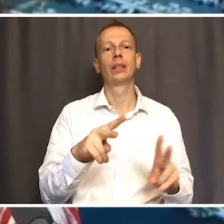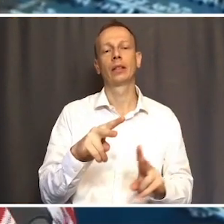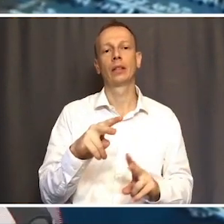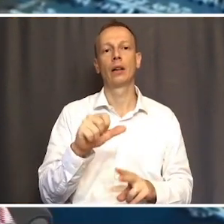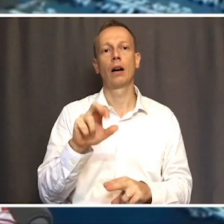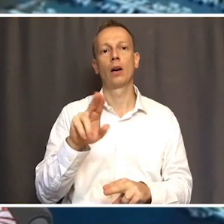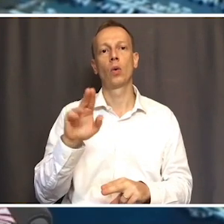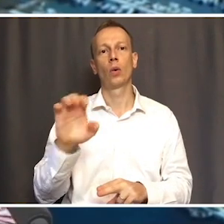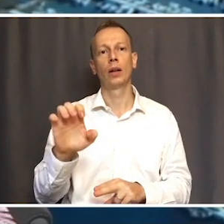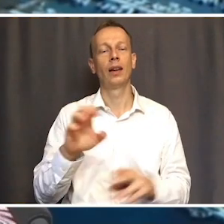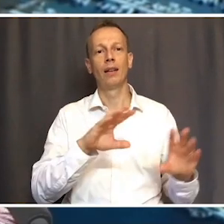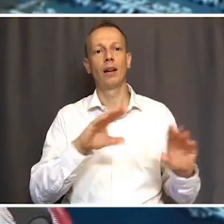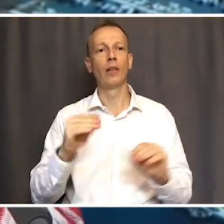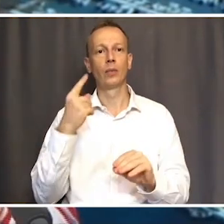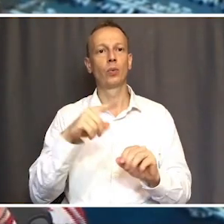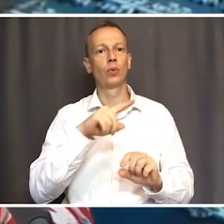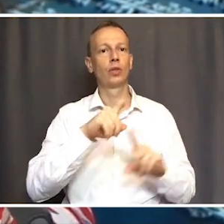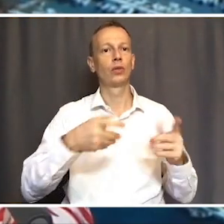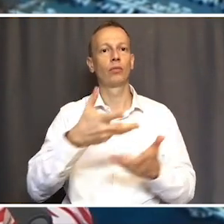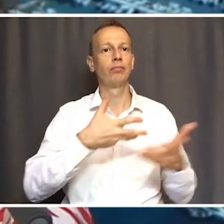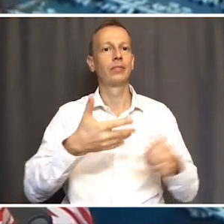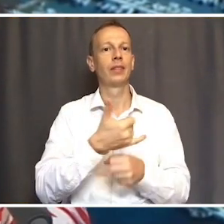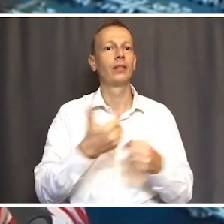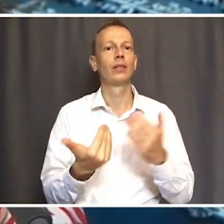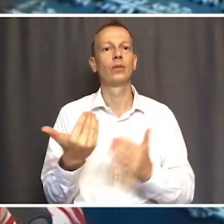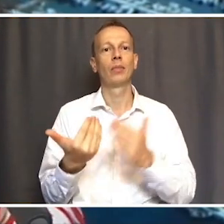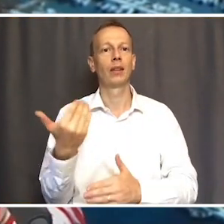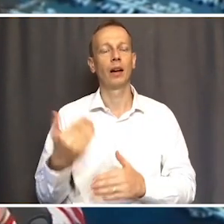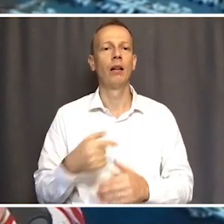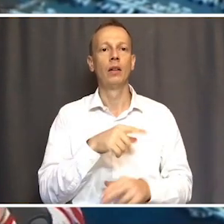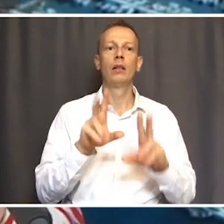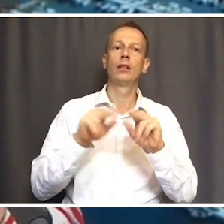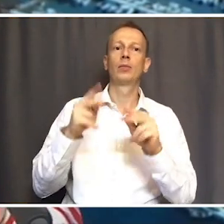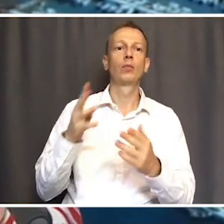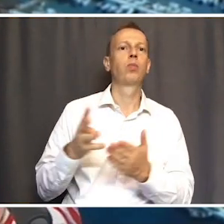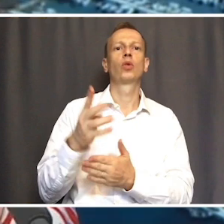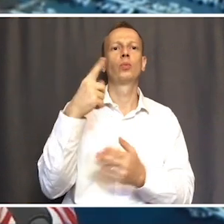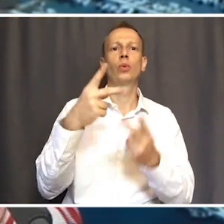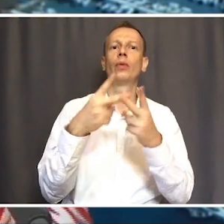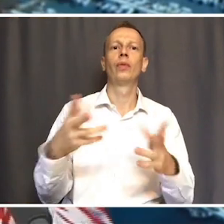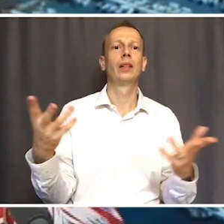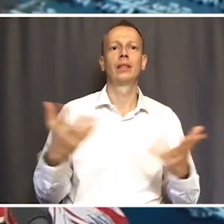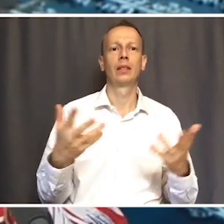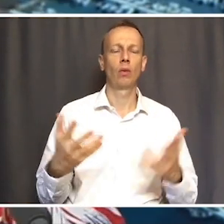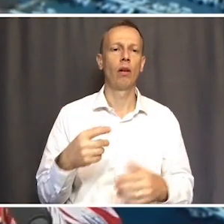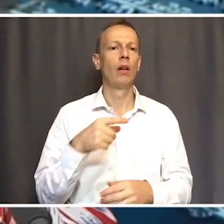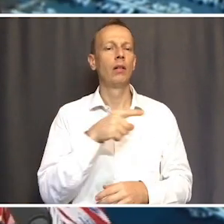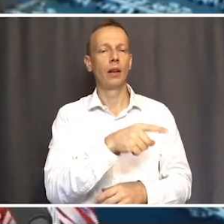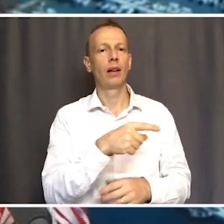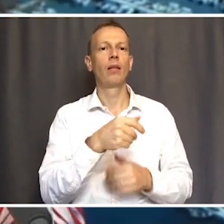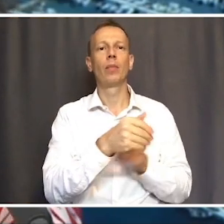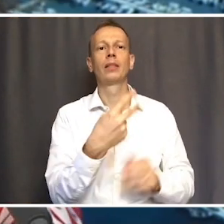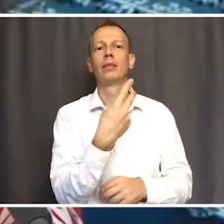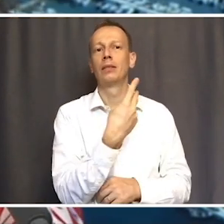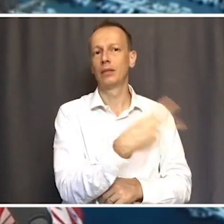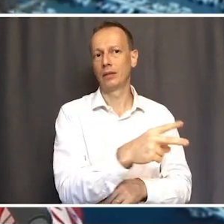la liste commune d'Aroué était l'invité café d'Ibrahim Ahmed Azi. Théoura Iriti est revenu sur ses grands projets pour la commune.